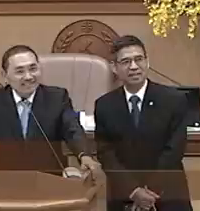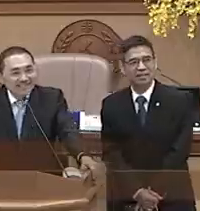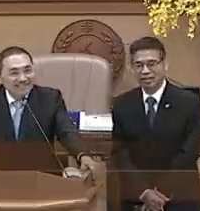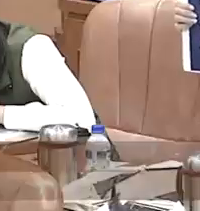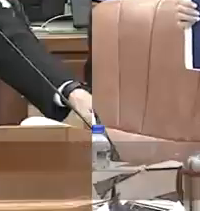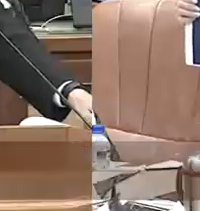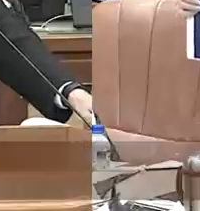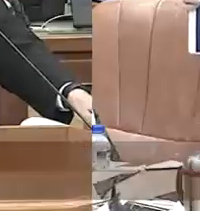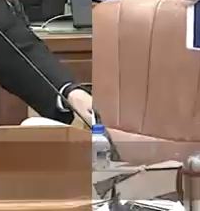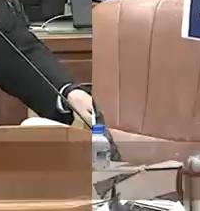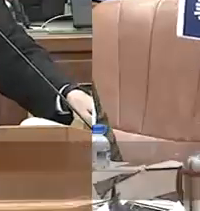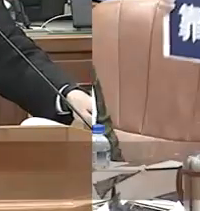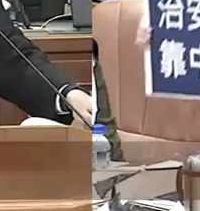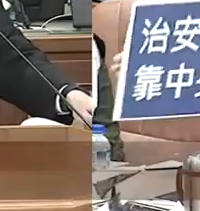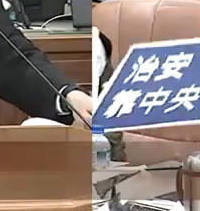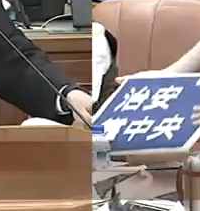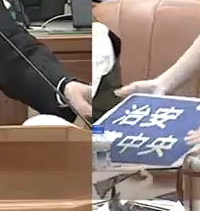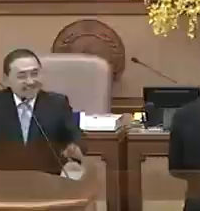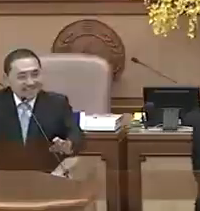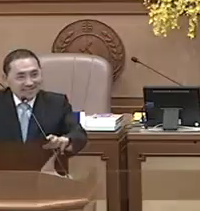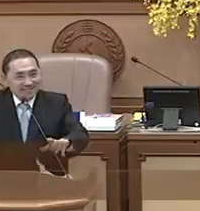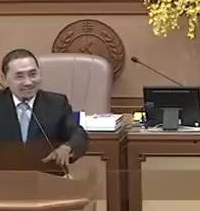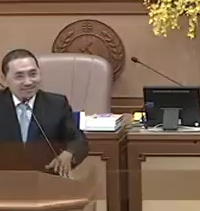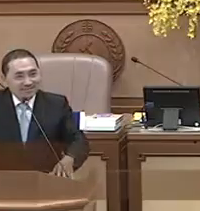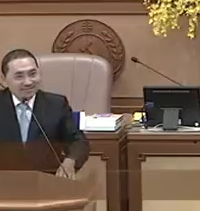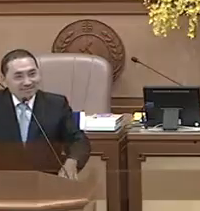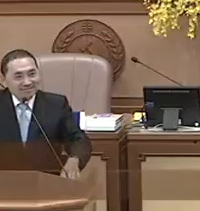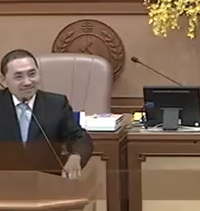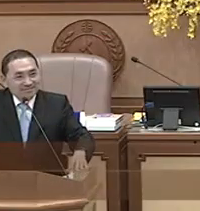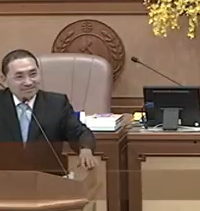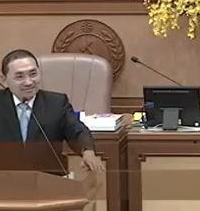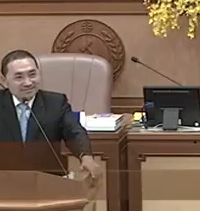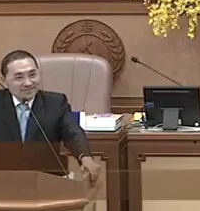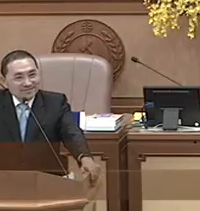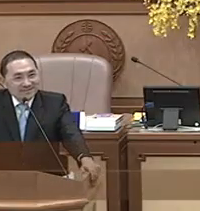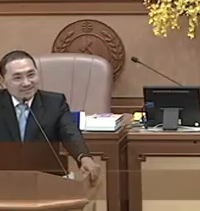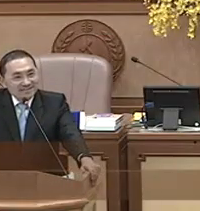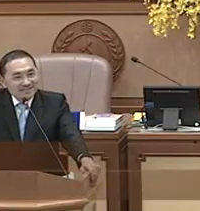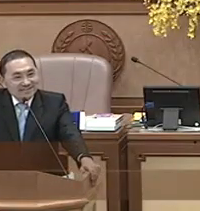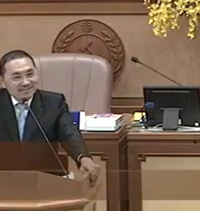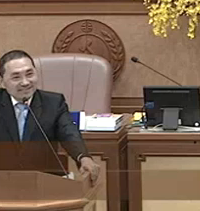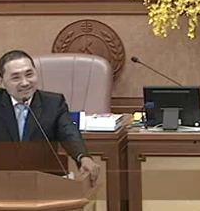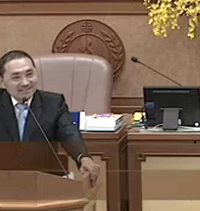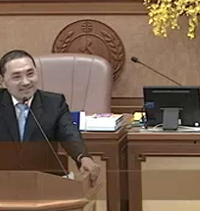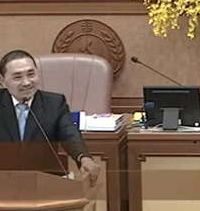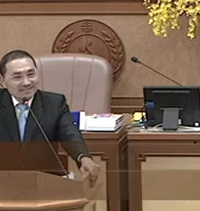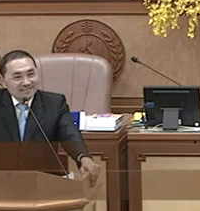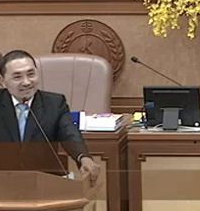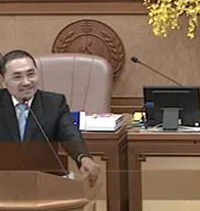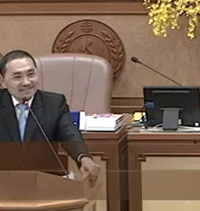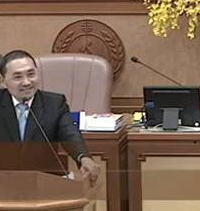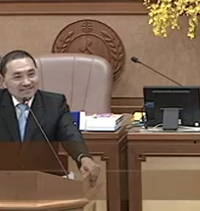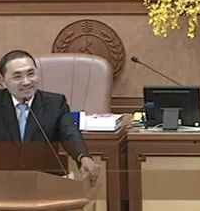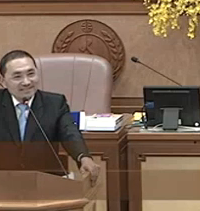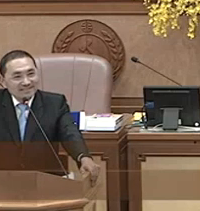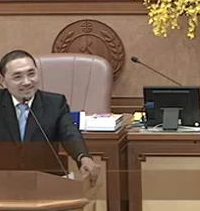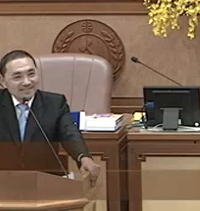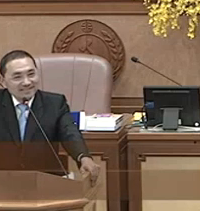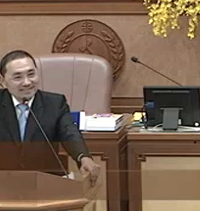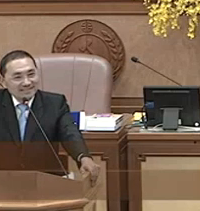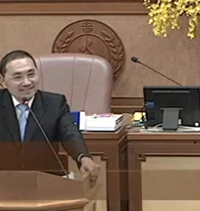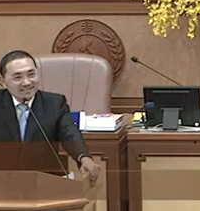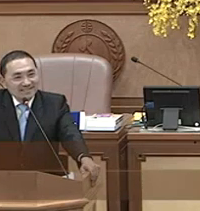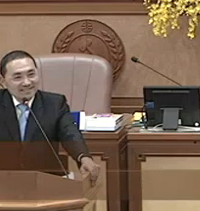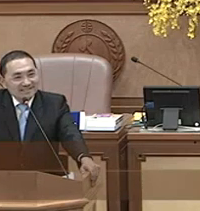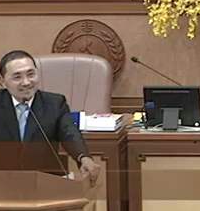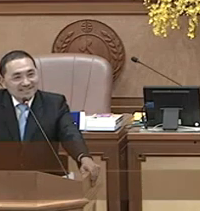起定， 好，谢谢。 你真的还真的可以吞得下去哈、啊？觉得这个反正委曲求全就好